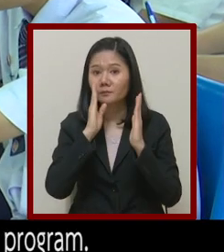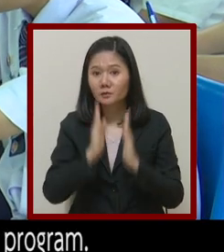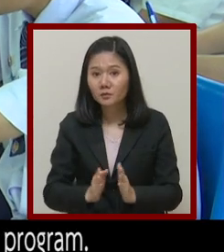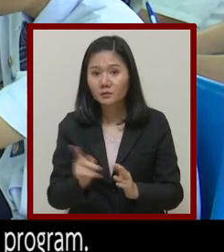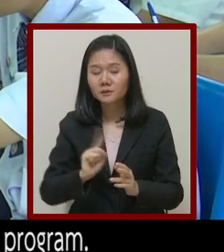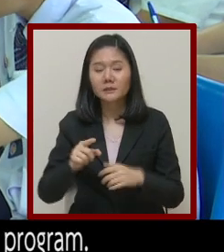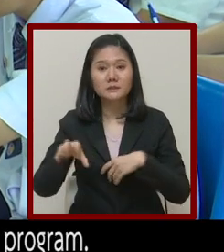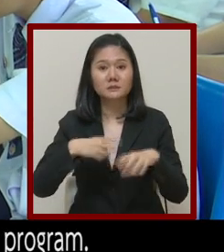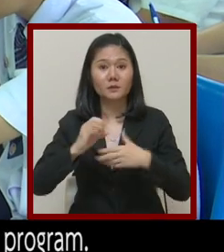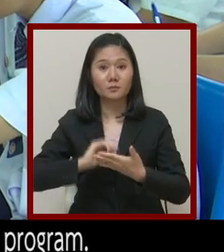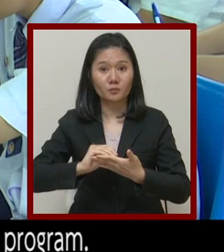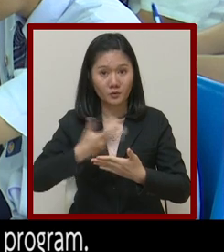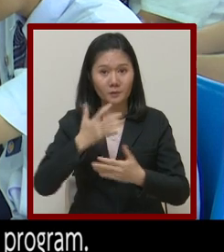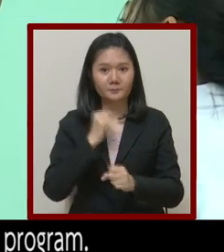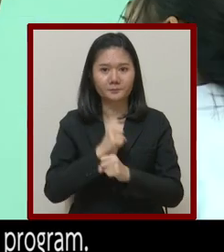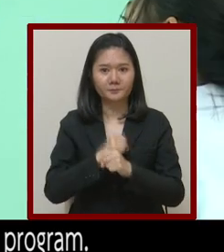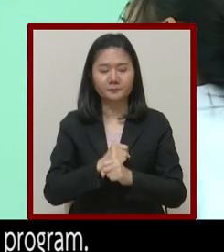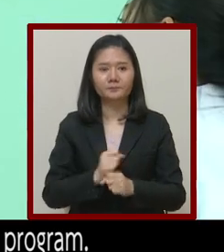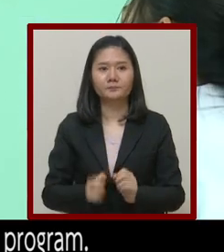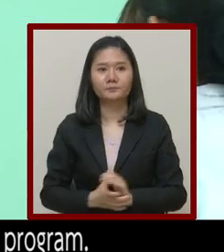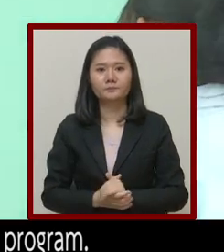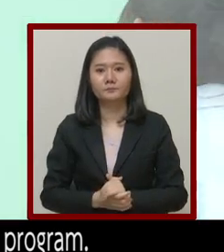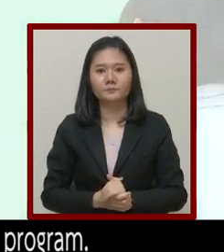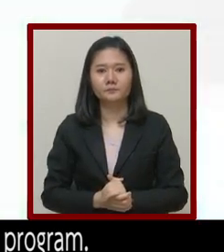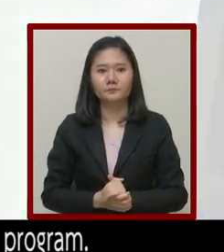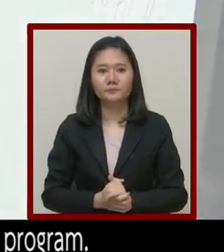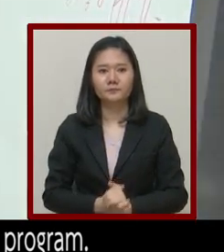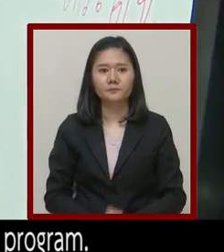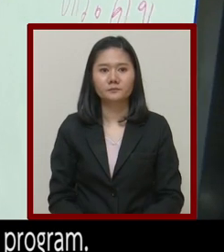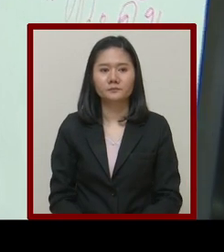ที่จะต้องจัดโปรแกรมตัวนี้ออกมานะ